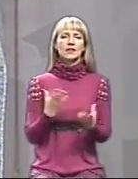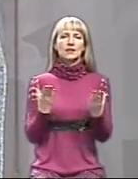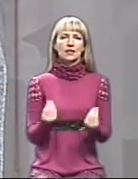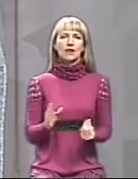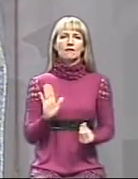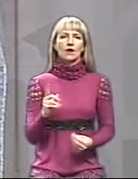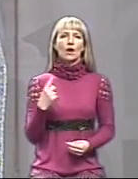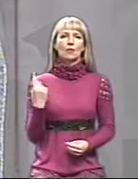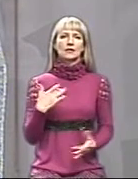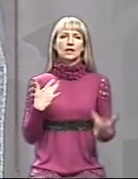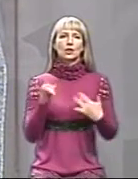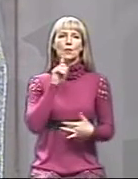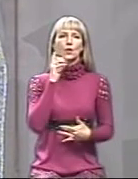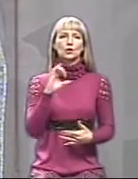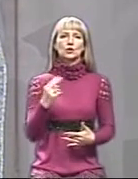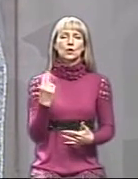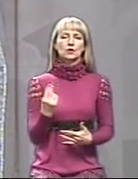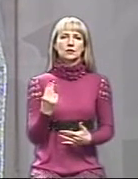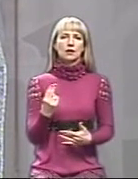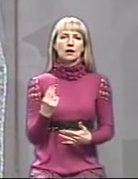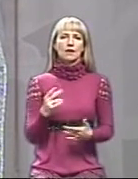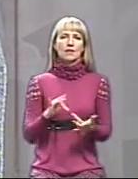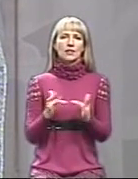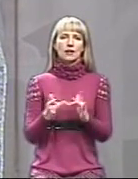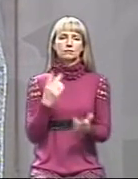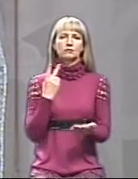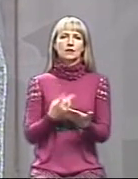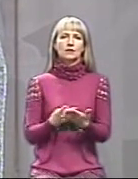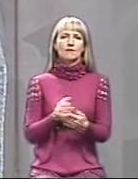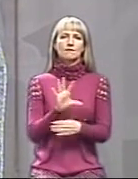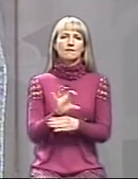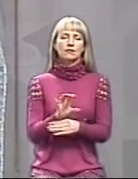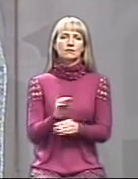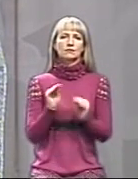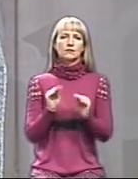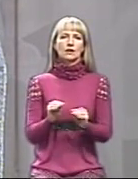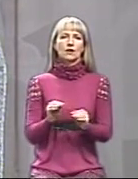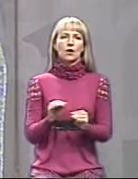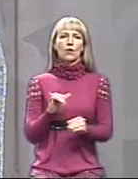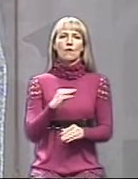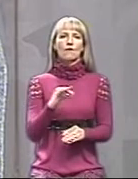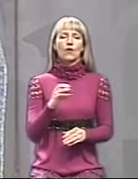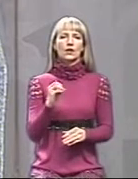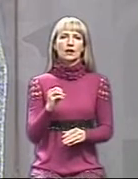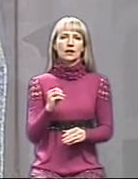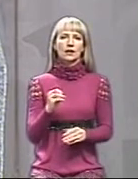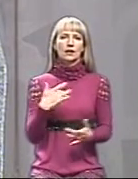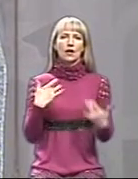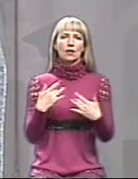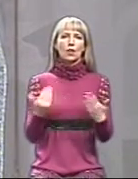обласному театрі молоді. В соцмережах з'явилися світлини, встановлені у фойє театру новорічної